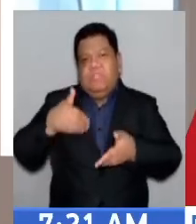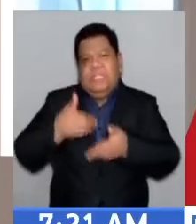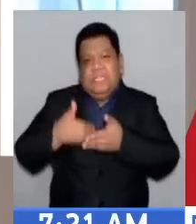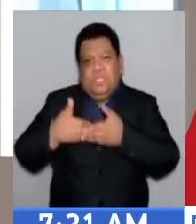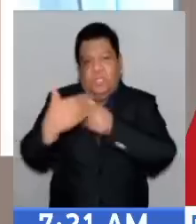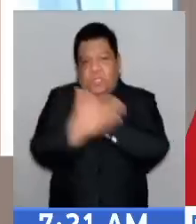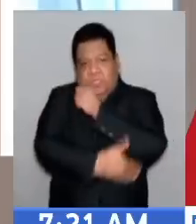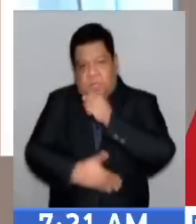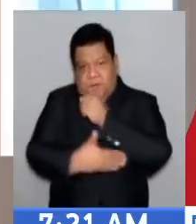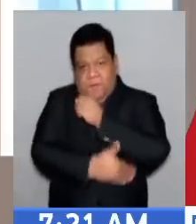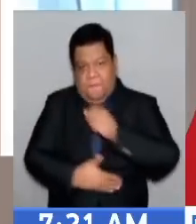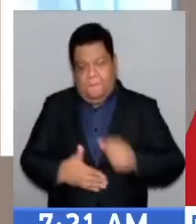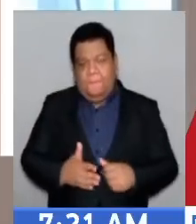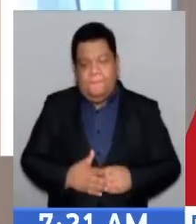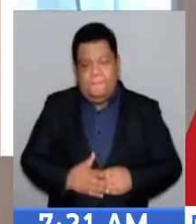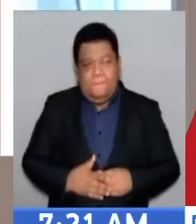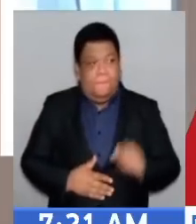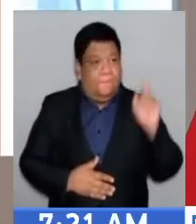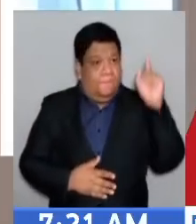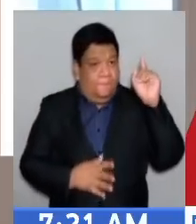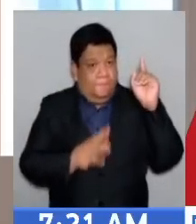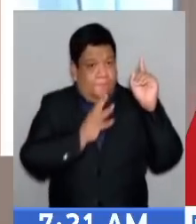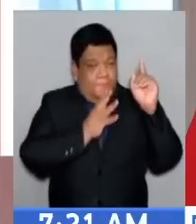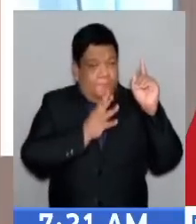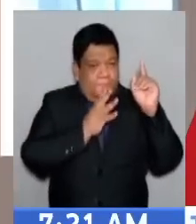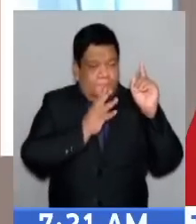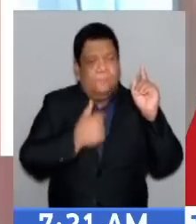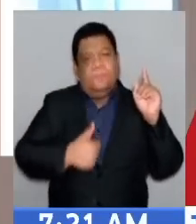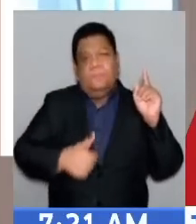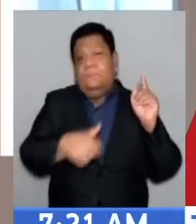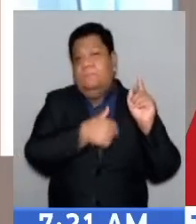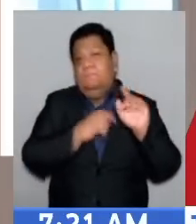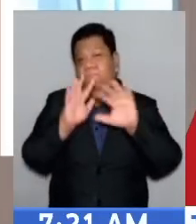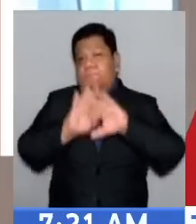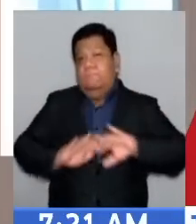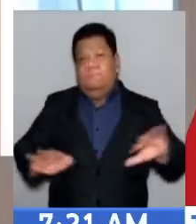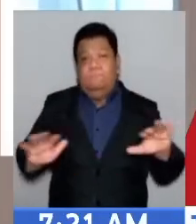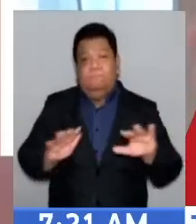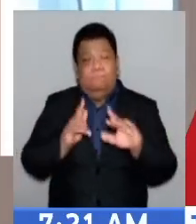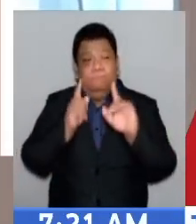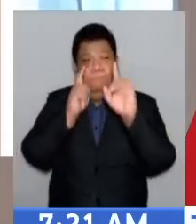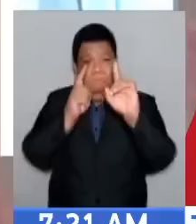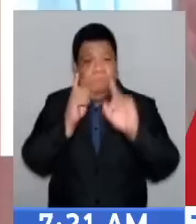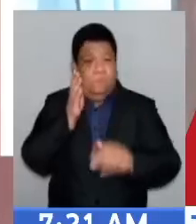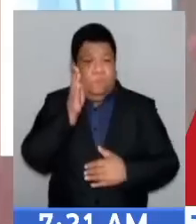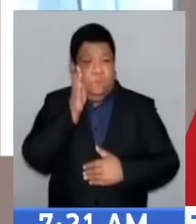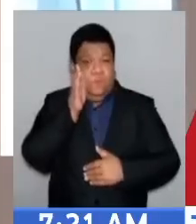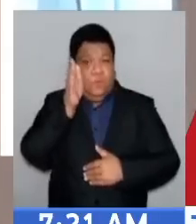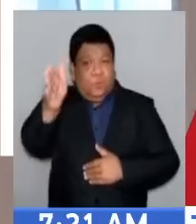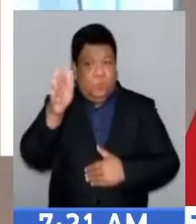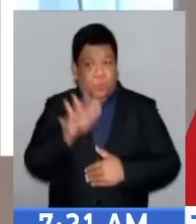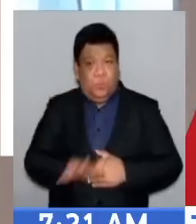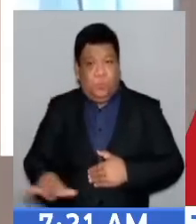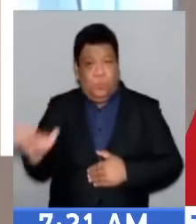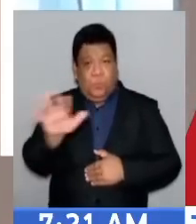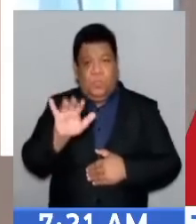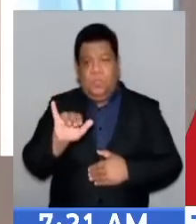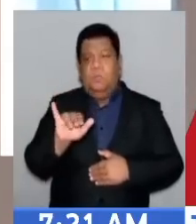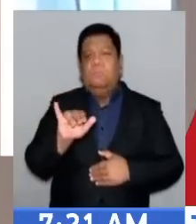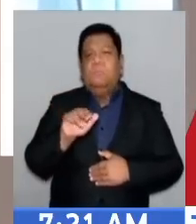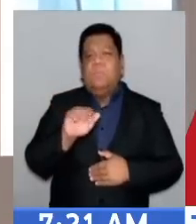the idea that the future of the Indo-Pacific, the future of Asia-Pacific, for